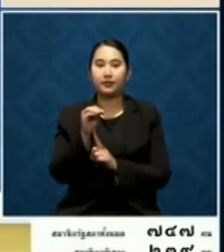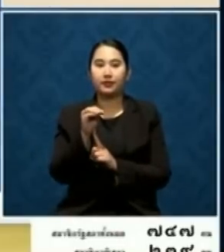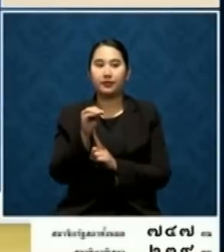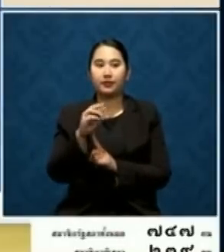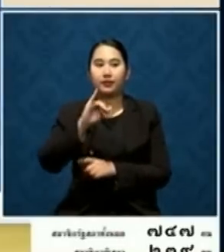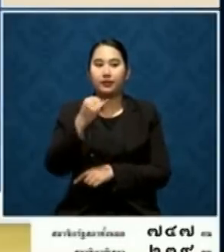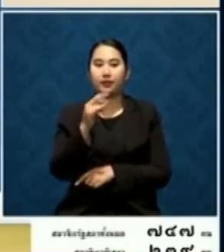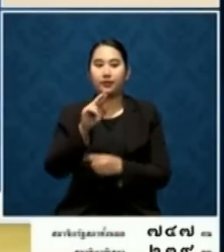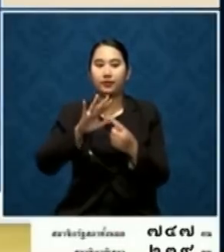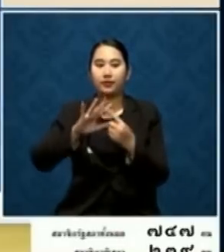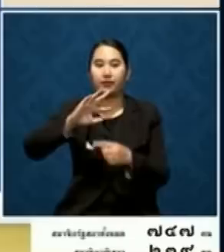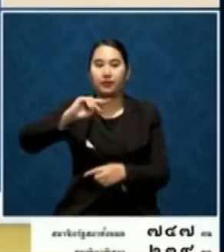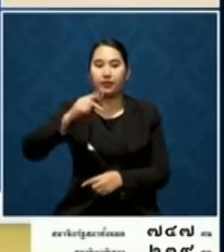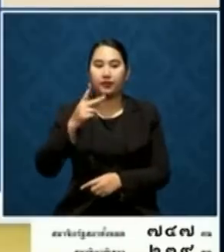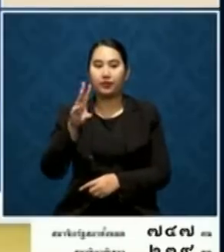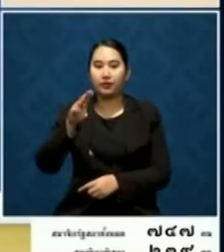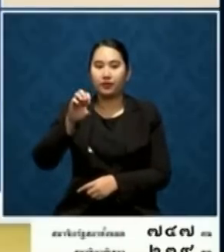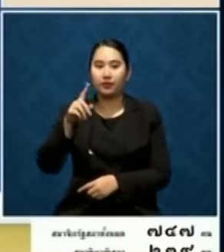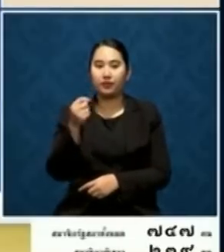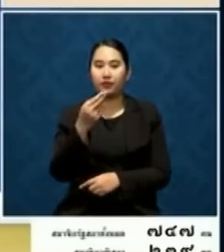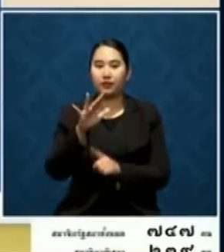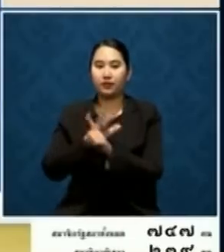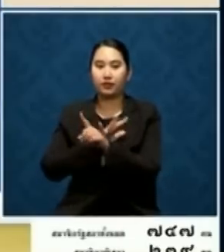จรุงวิทย์ภูมิมา เห็นชอบครับ